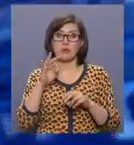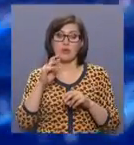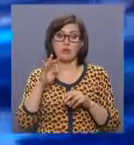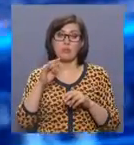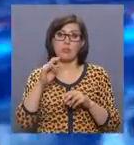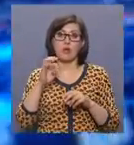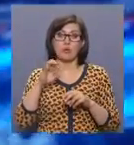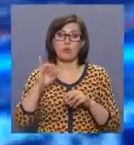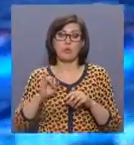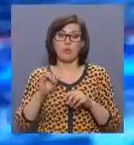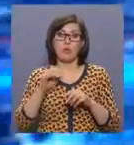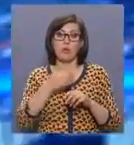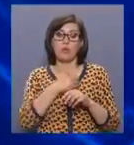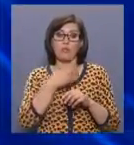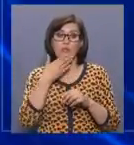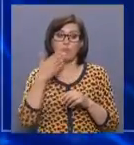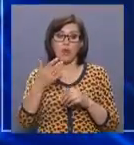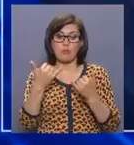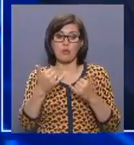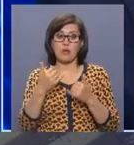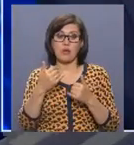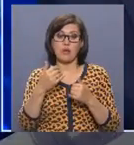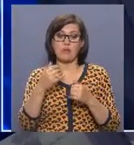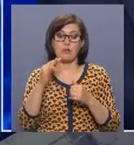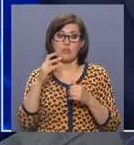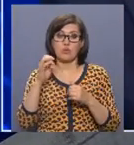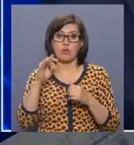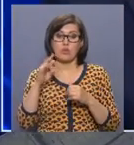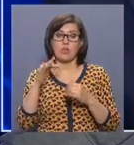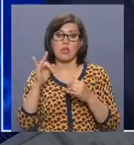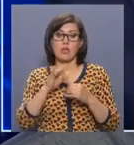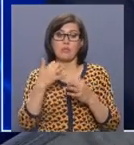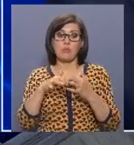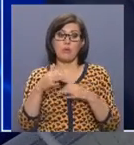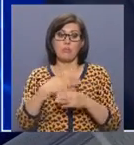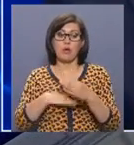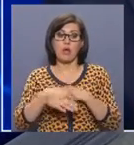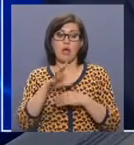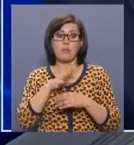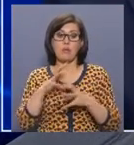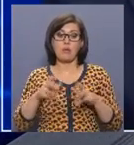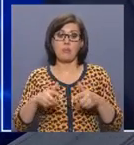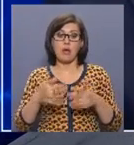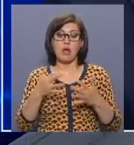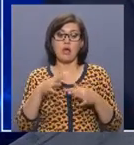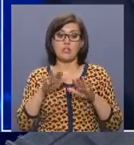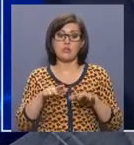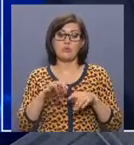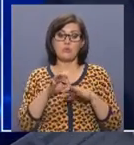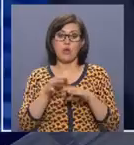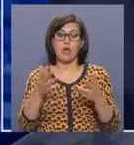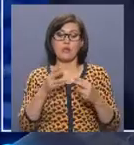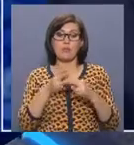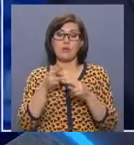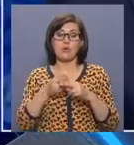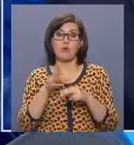Ол қазір Вашингтонда. Тәңірберген Маратұлы, қайырлы кеш. Кем бағалдар арбасында қанша жер жүріп өттіңіз, қандай кедергілерге